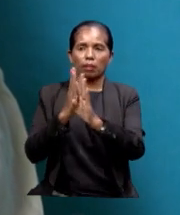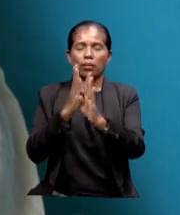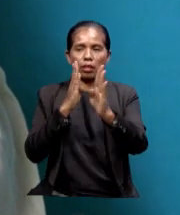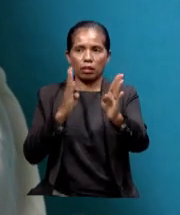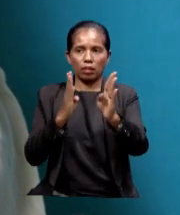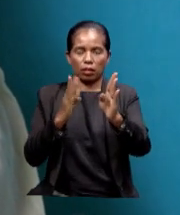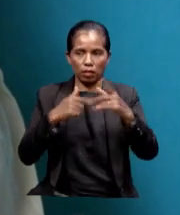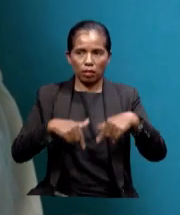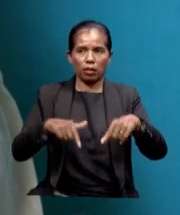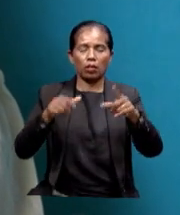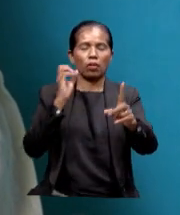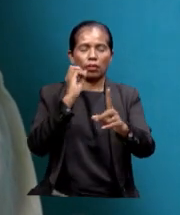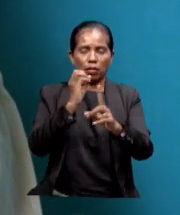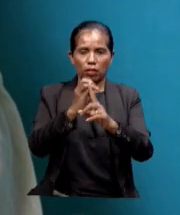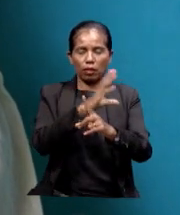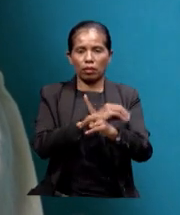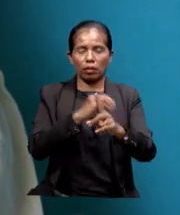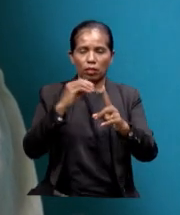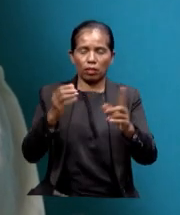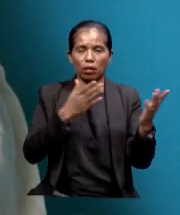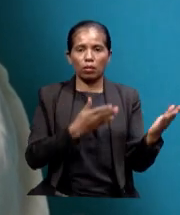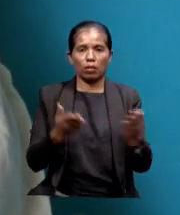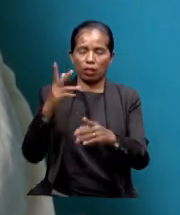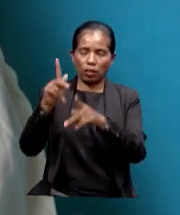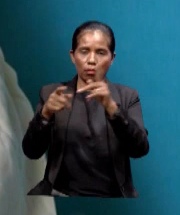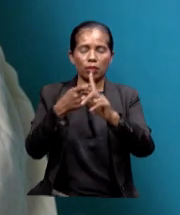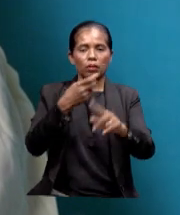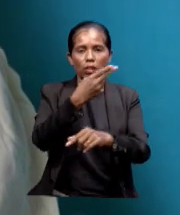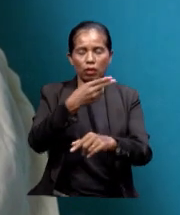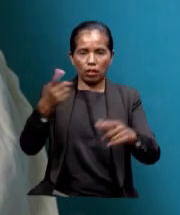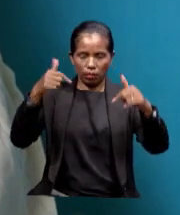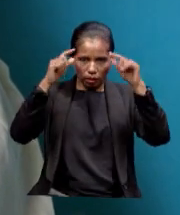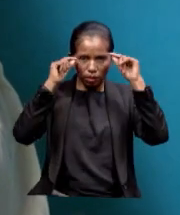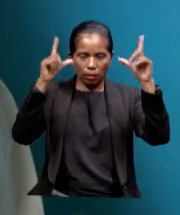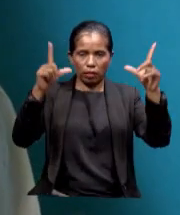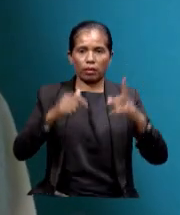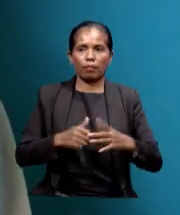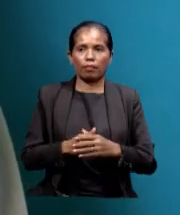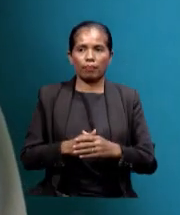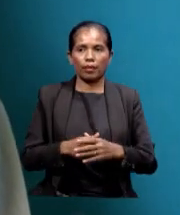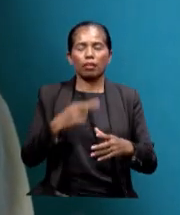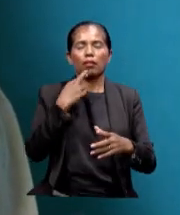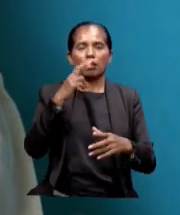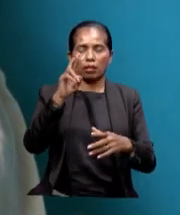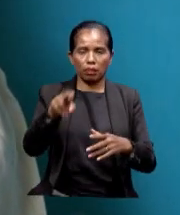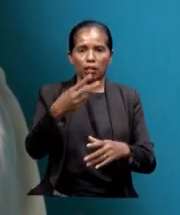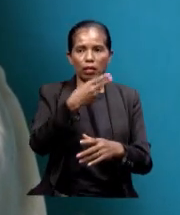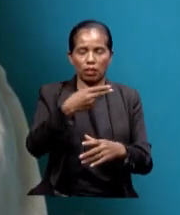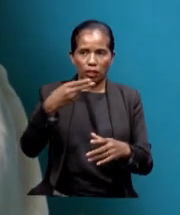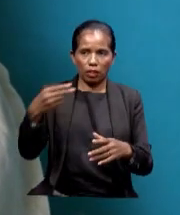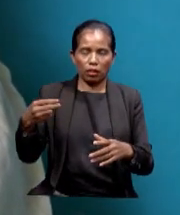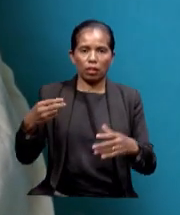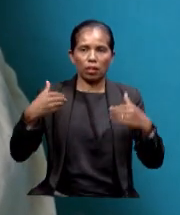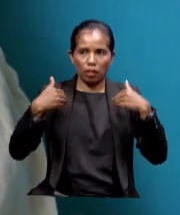halai ba objetivo ba komersial no mos turismo nian entre Indonesia ho Timor Leste I atu responde ba idane Indonesia I